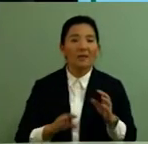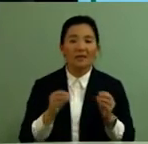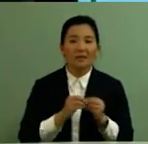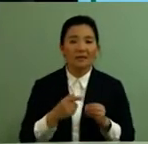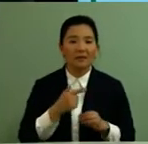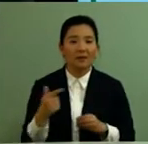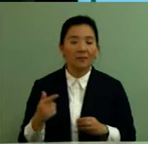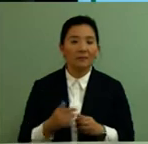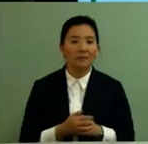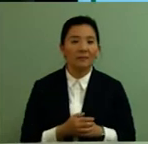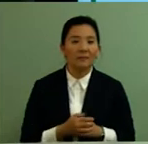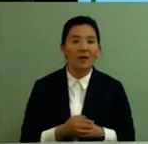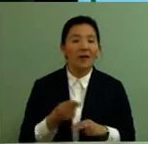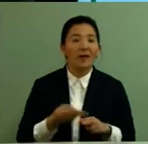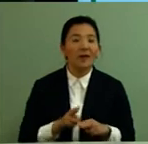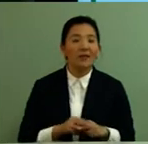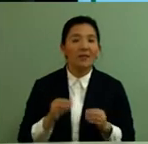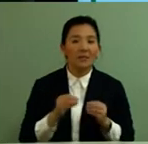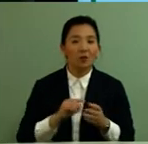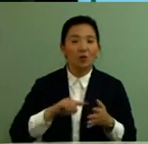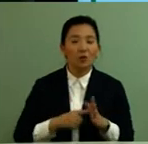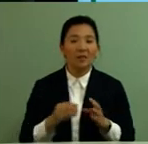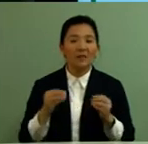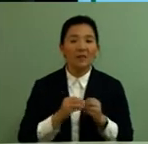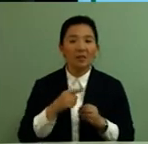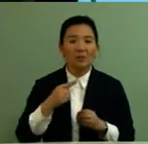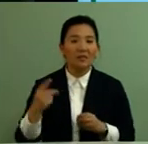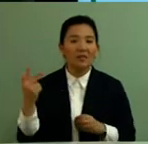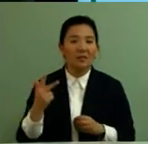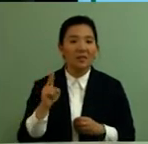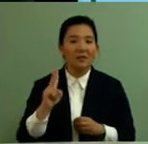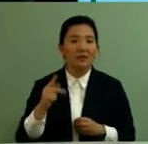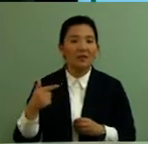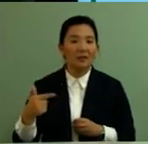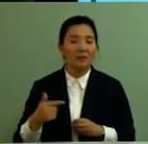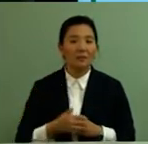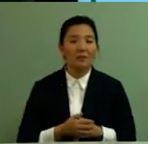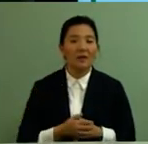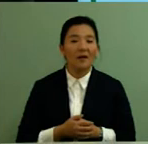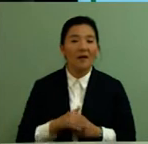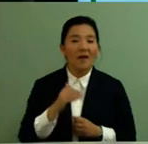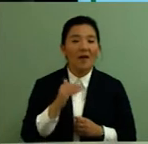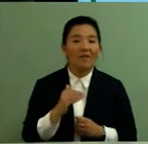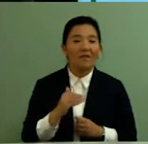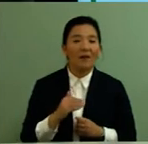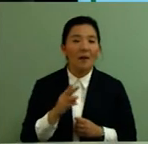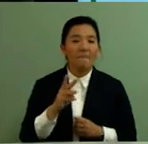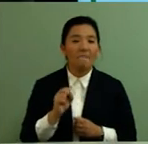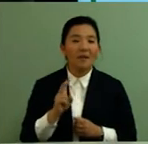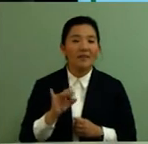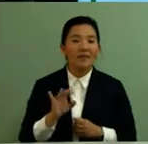грамм. Это 10 умножить на 10 минус 3 килограмм. F